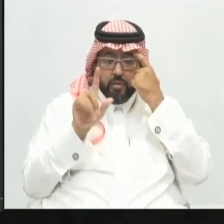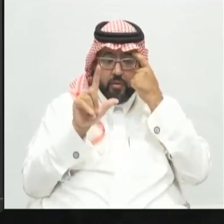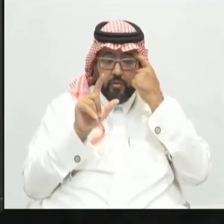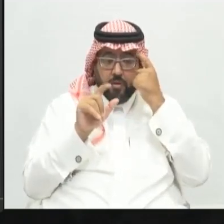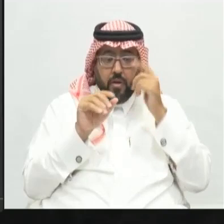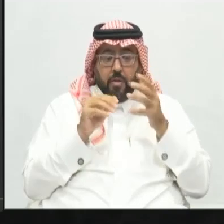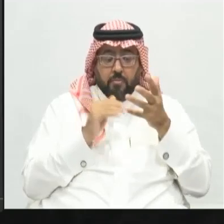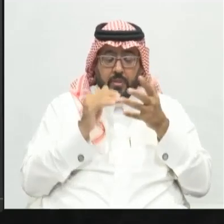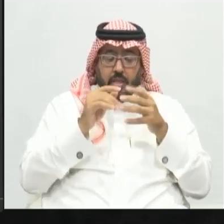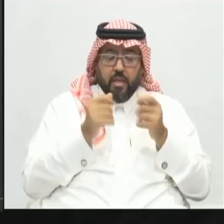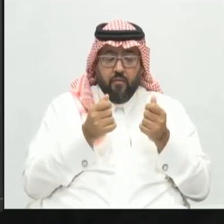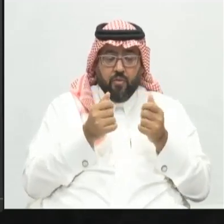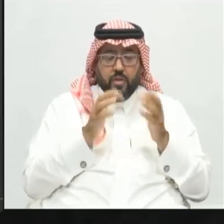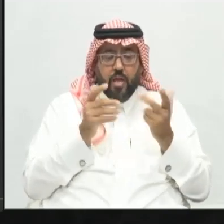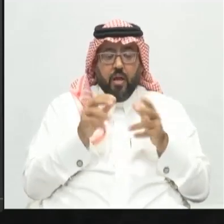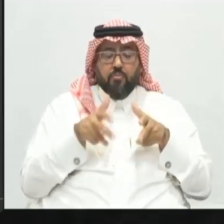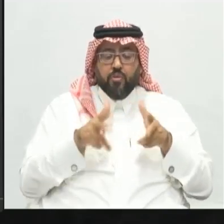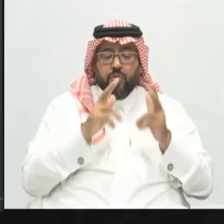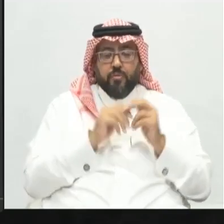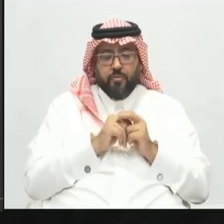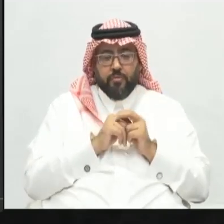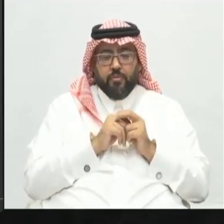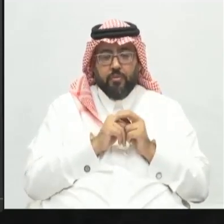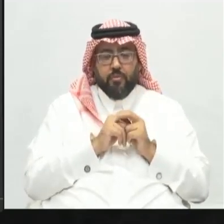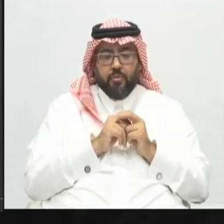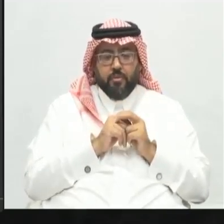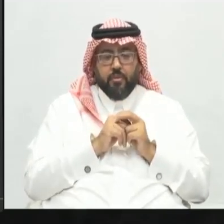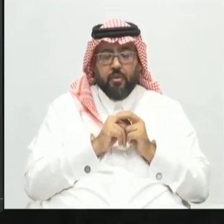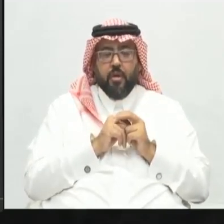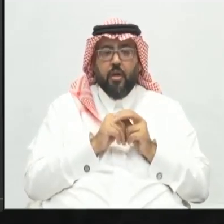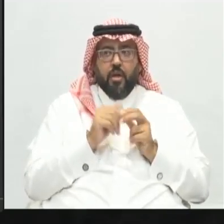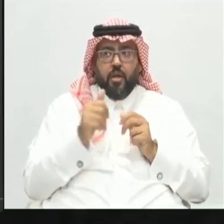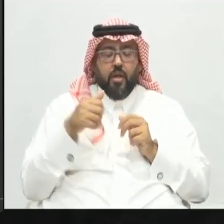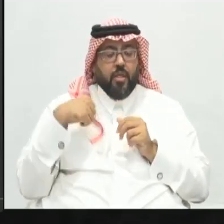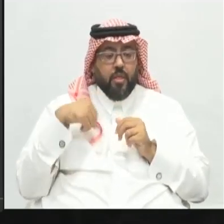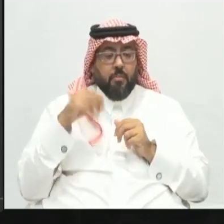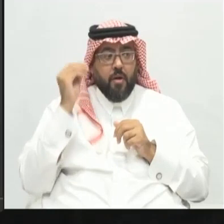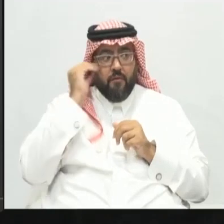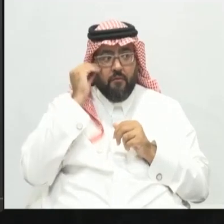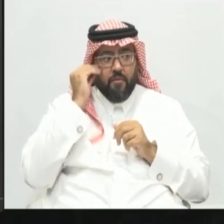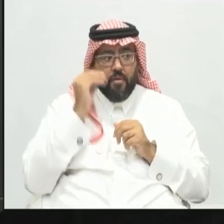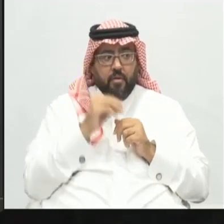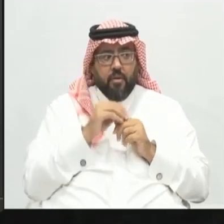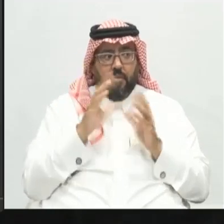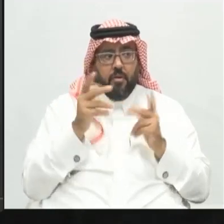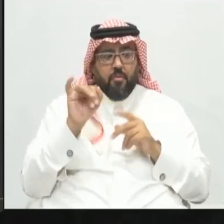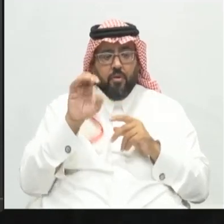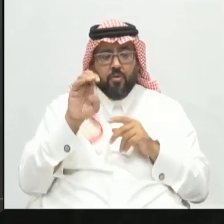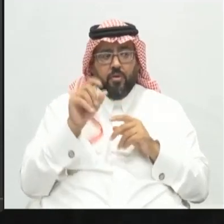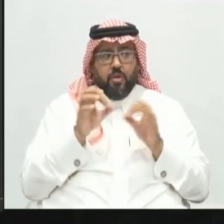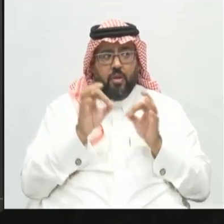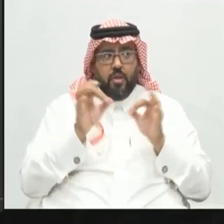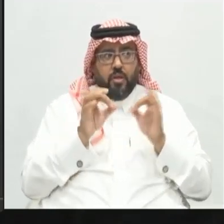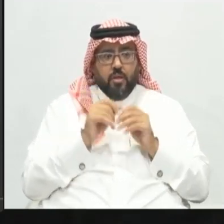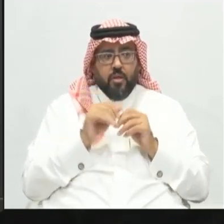ميزانيه المشروع اذا عزيزي الطالب نتعرف على ما المقصود